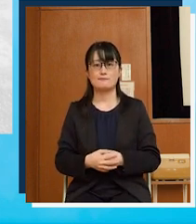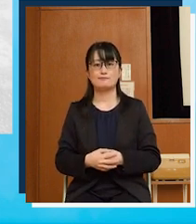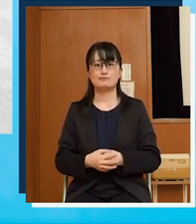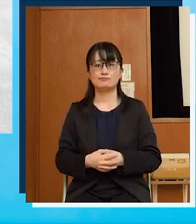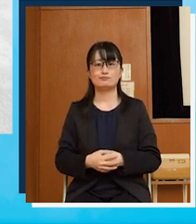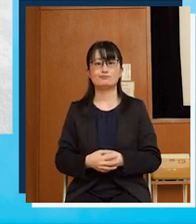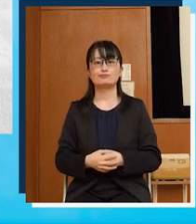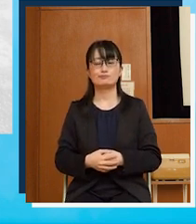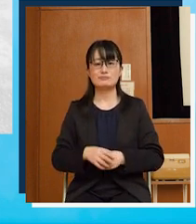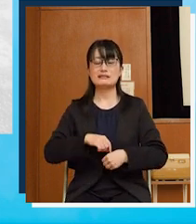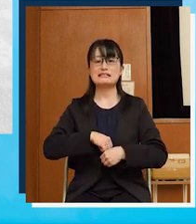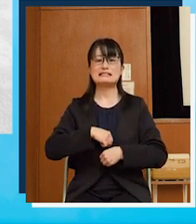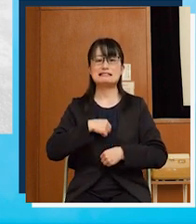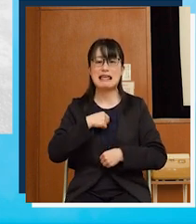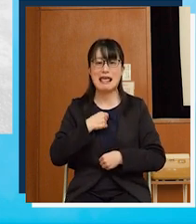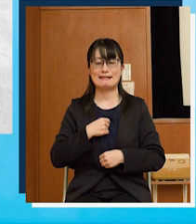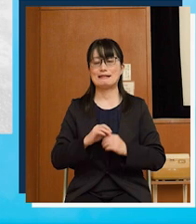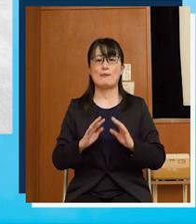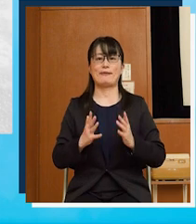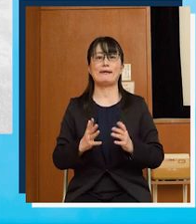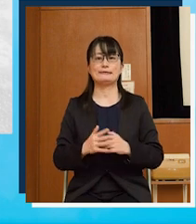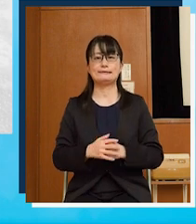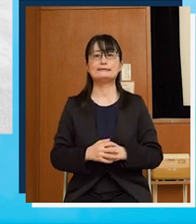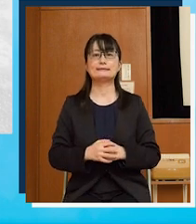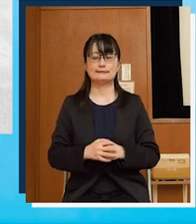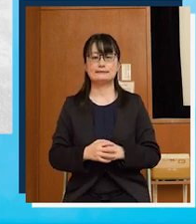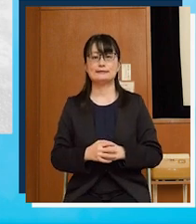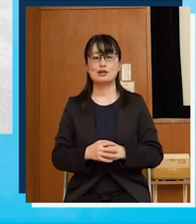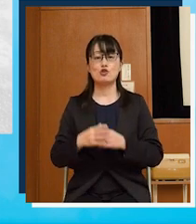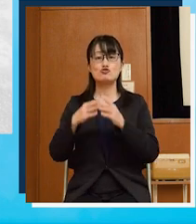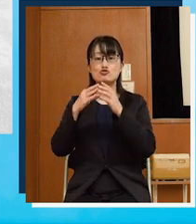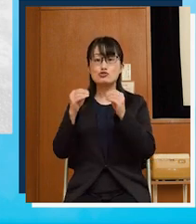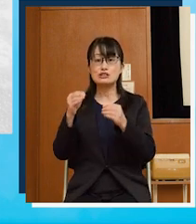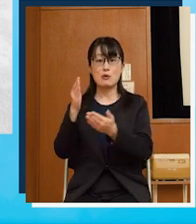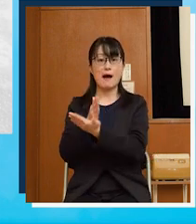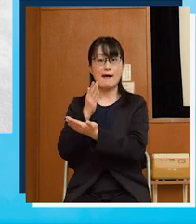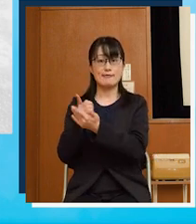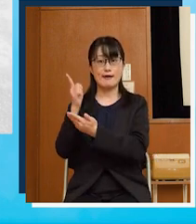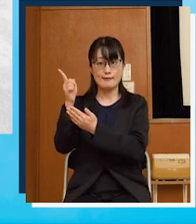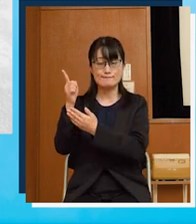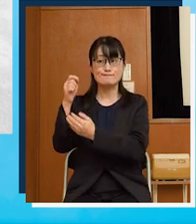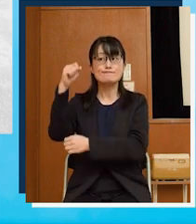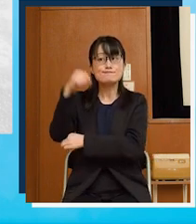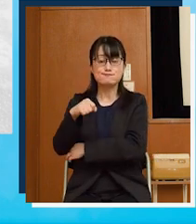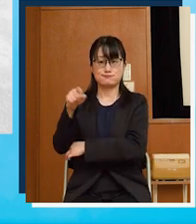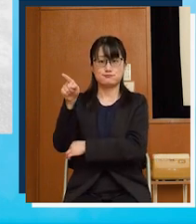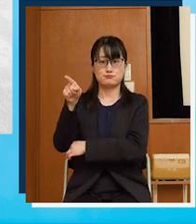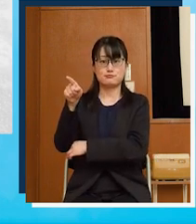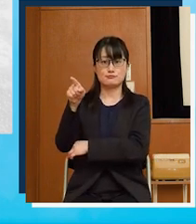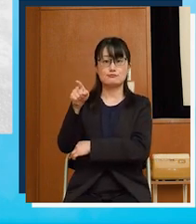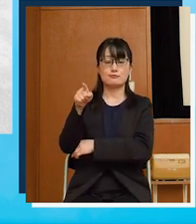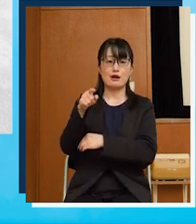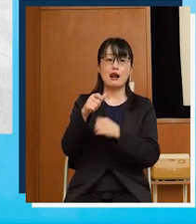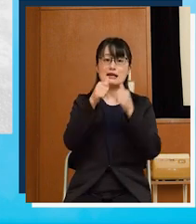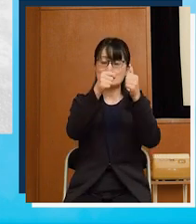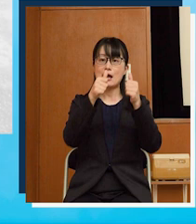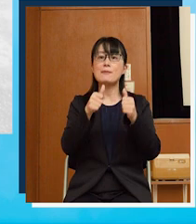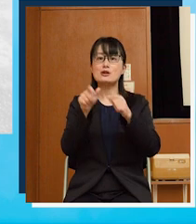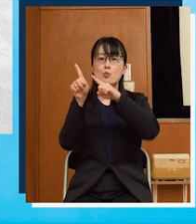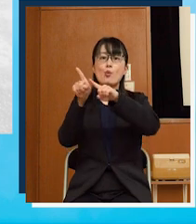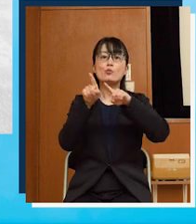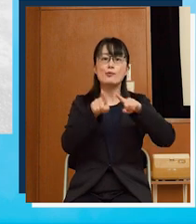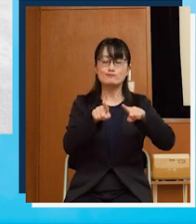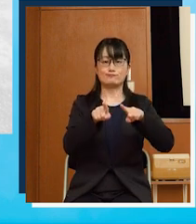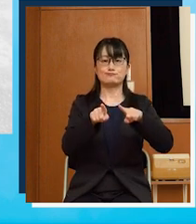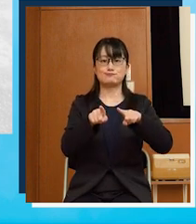正義なんです国の判断でえオッケーですえ裁判者はそれは審理しませんということですね